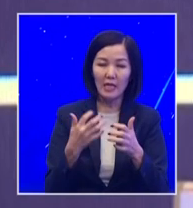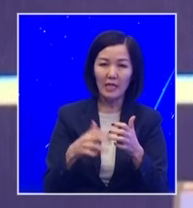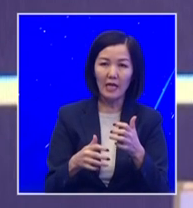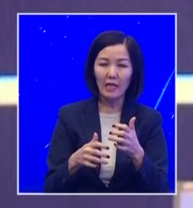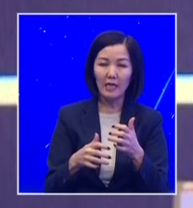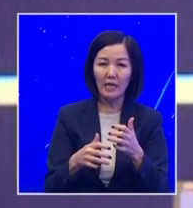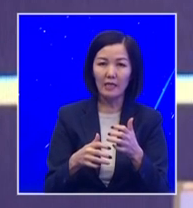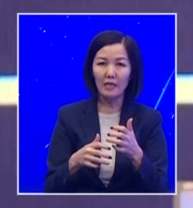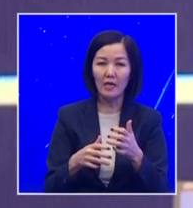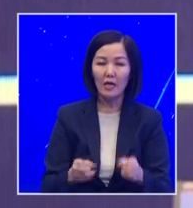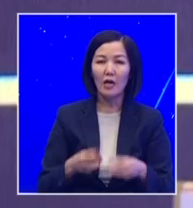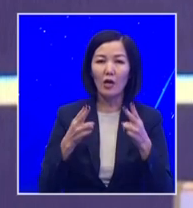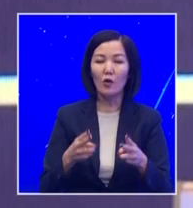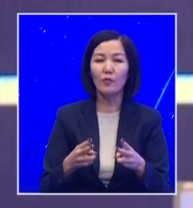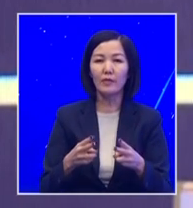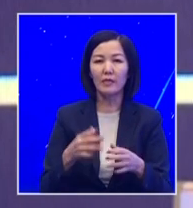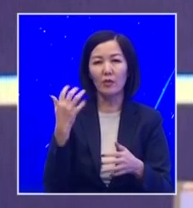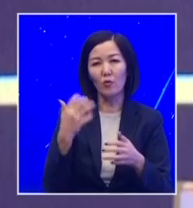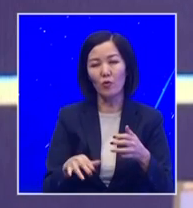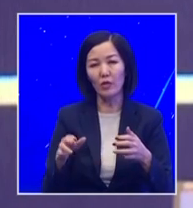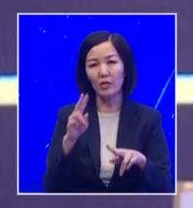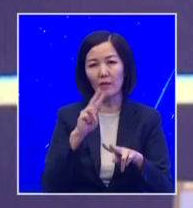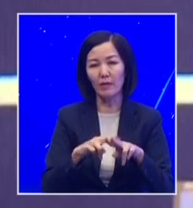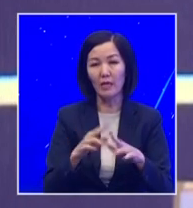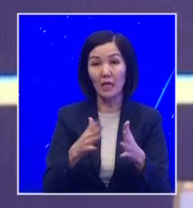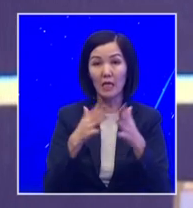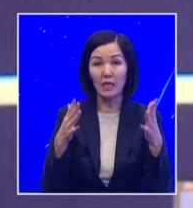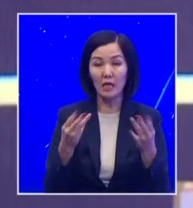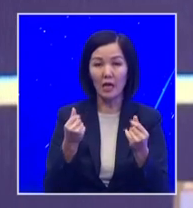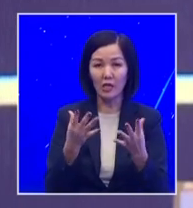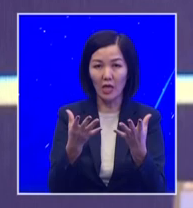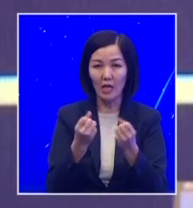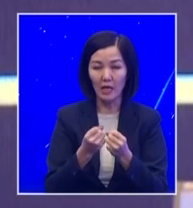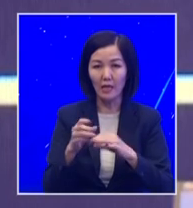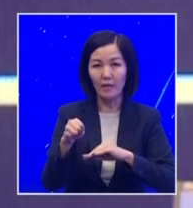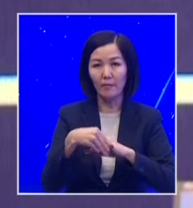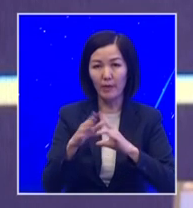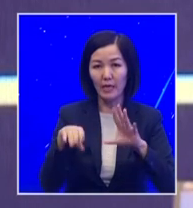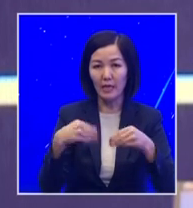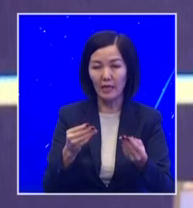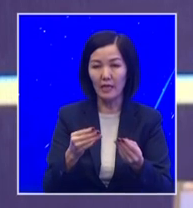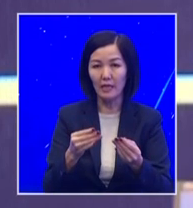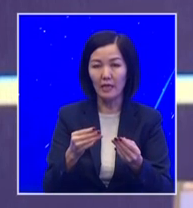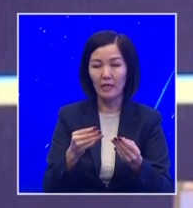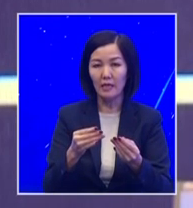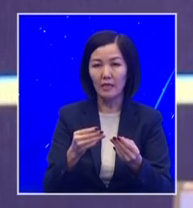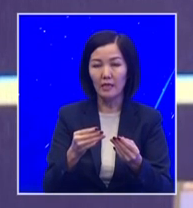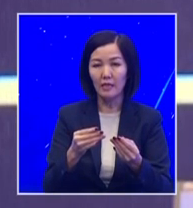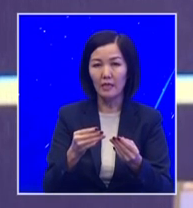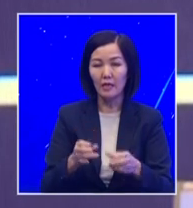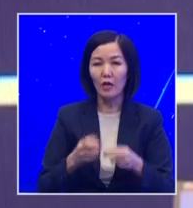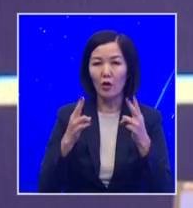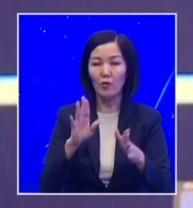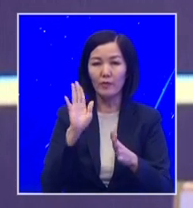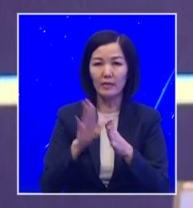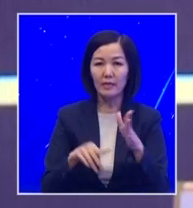үшін қауіпсіздік орташа мекемелерге, ал аса ірі мөлшерде пара алған немесе берген адамдар максималды қауіпсіздіктегі